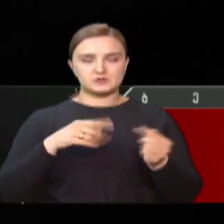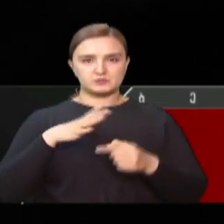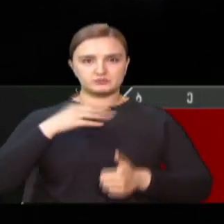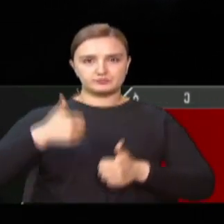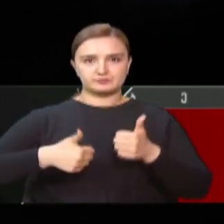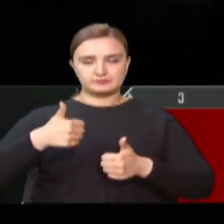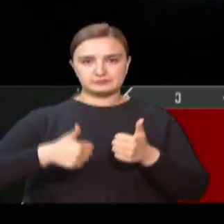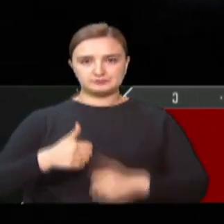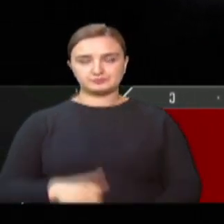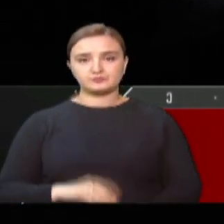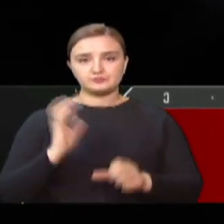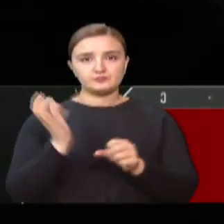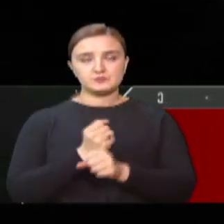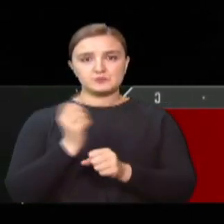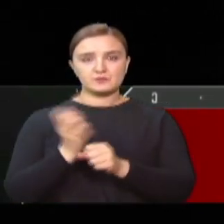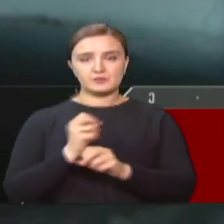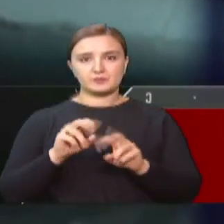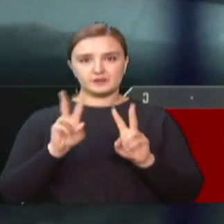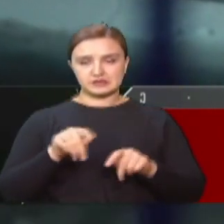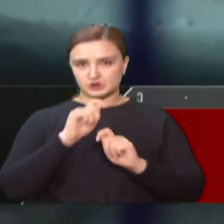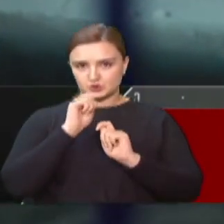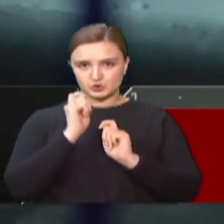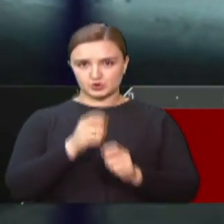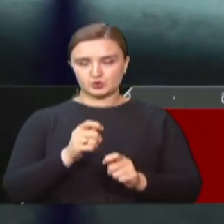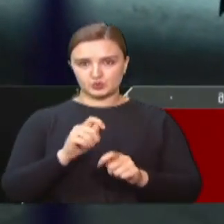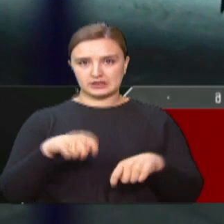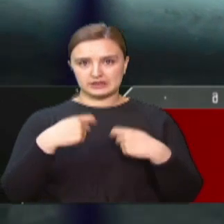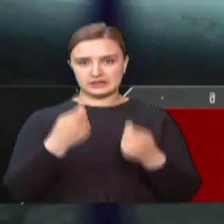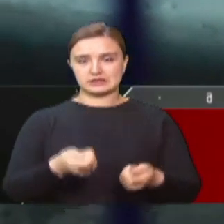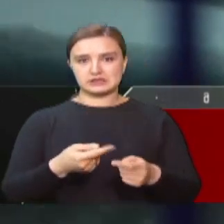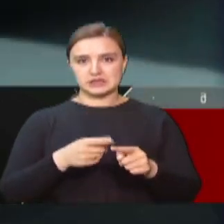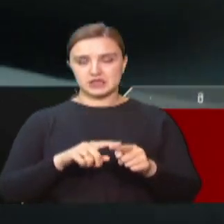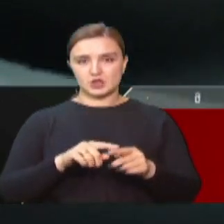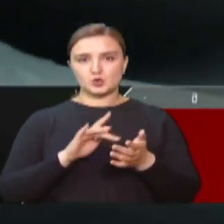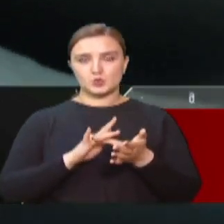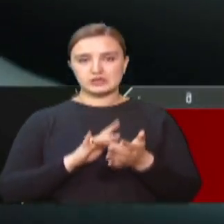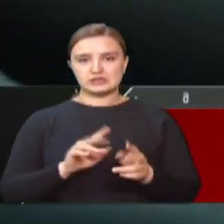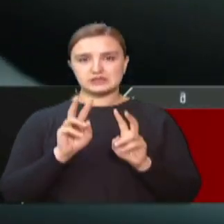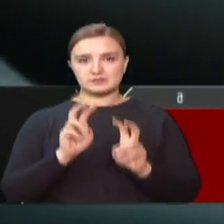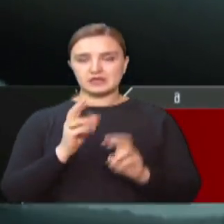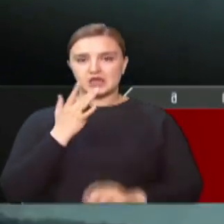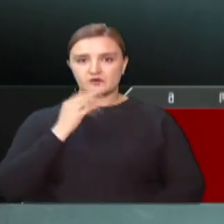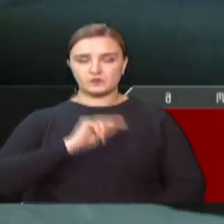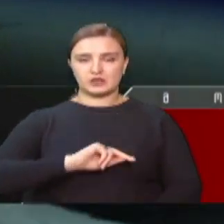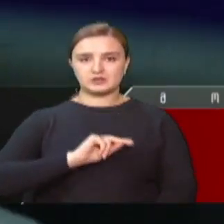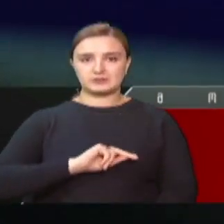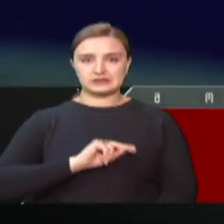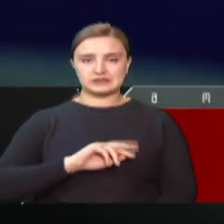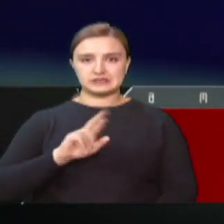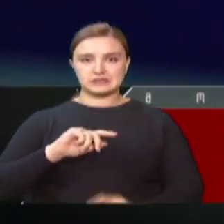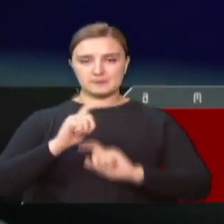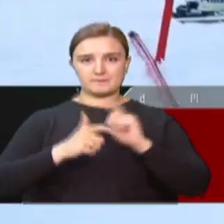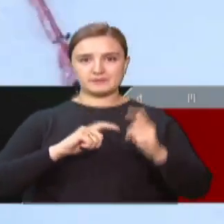სლალომში შეეჯიბნენ. გამარჯვებულებს სპეციალური ჯილდოები გადაეცათ ღონისძიებაზე ტურიზმის ეროვნული ადმინისტრაციის და